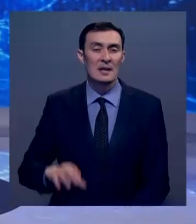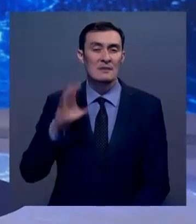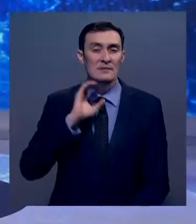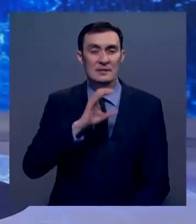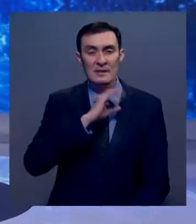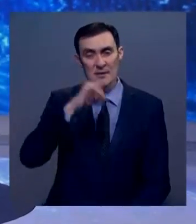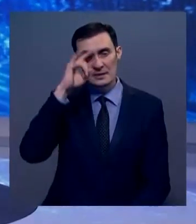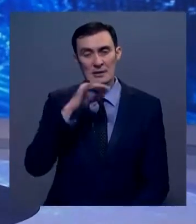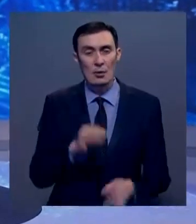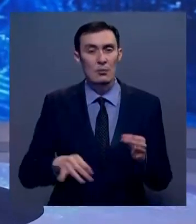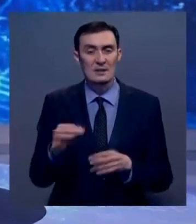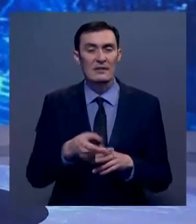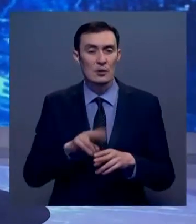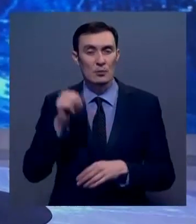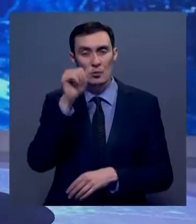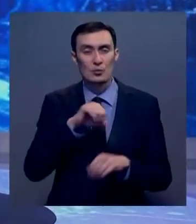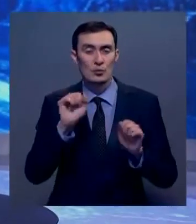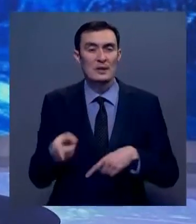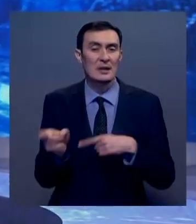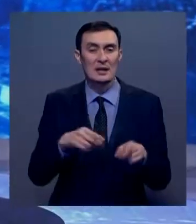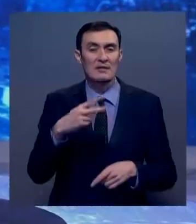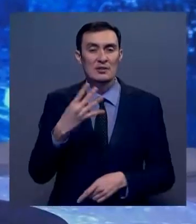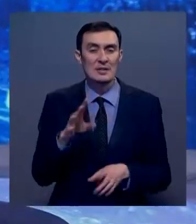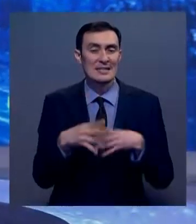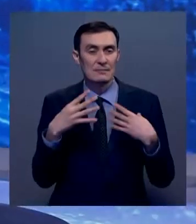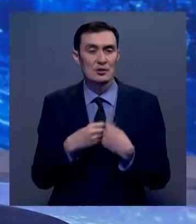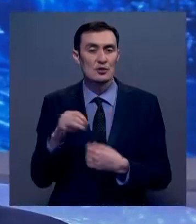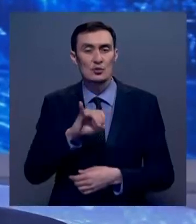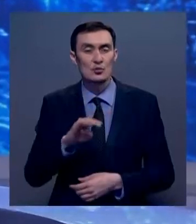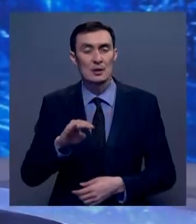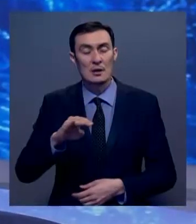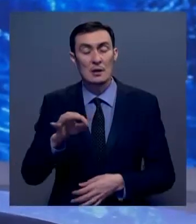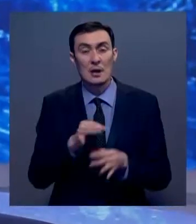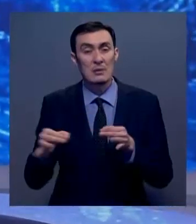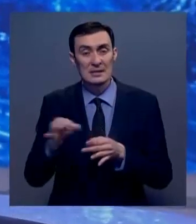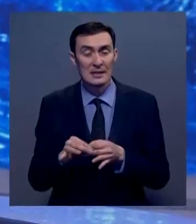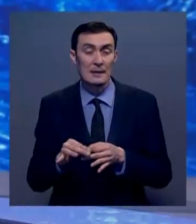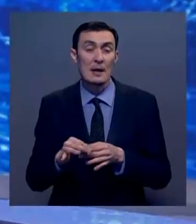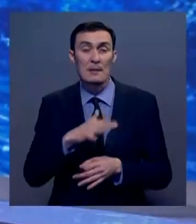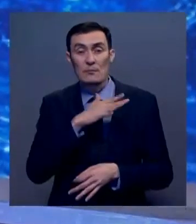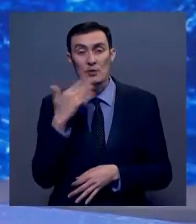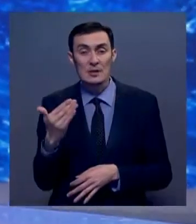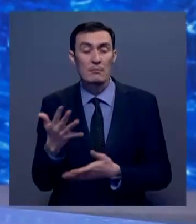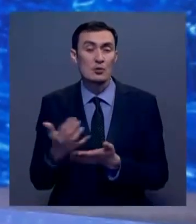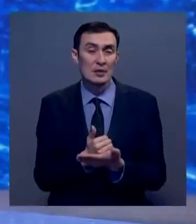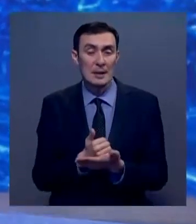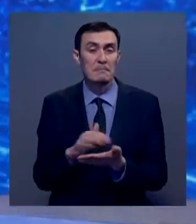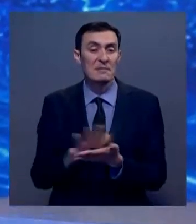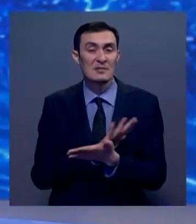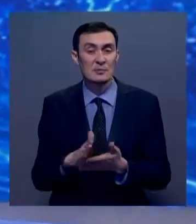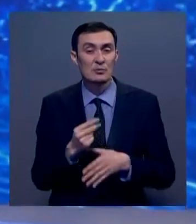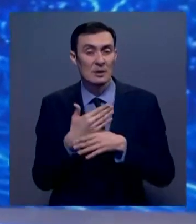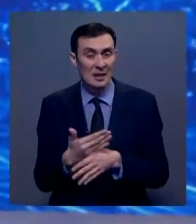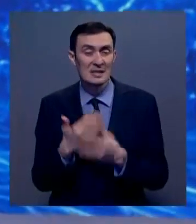Тимирязевский район Северо-Казахстанской области в этом году переехали 24 семьи из южных регионов страны. Многие из них получили